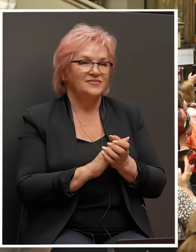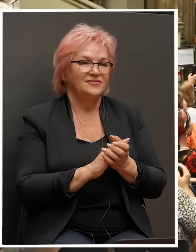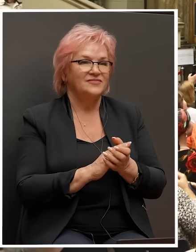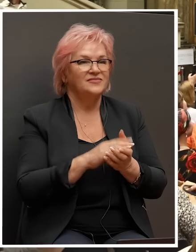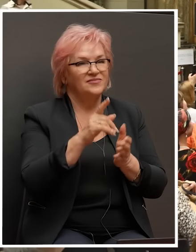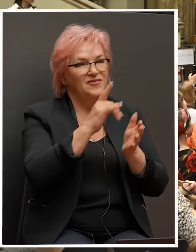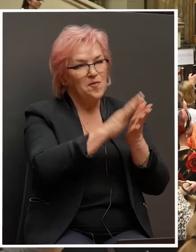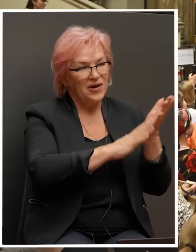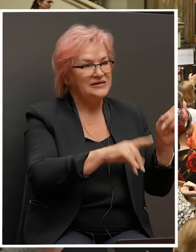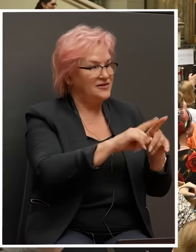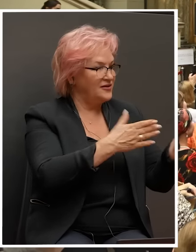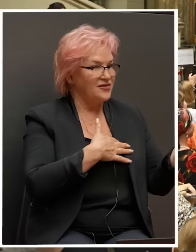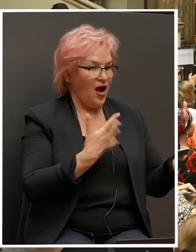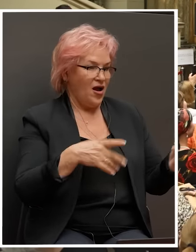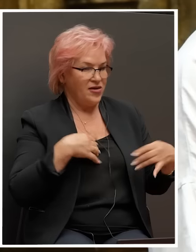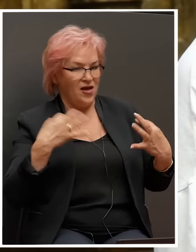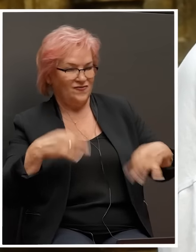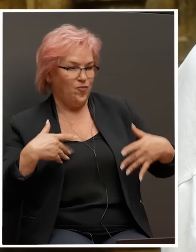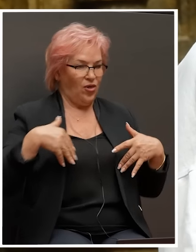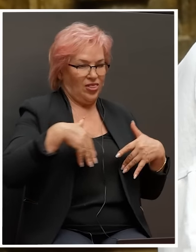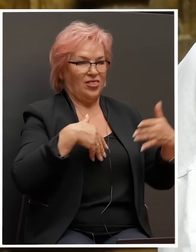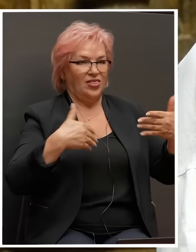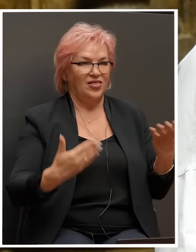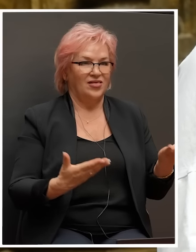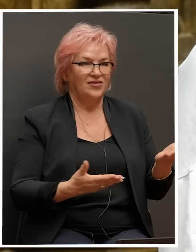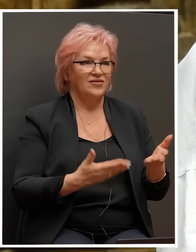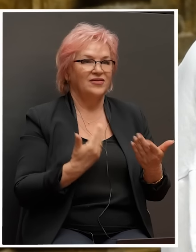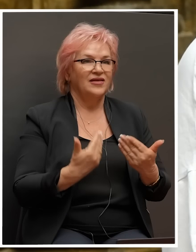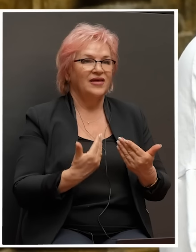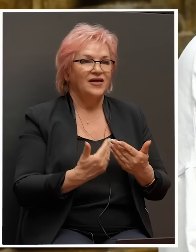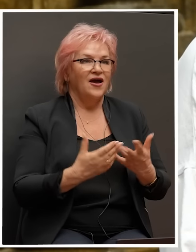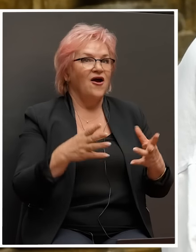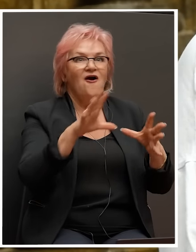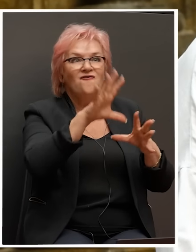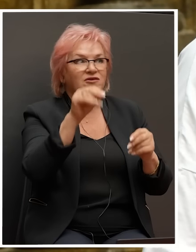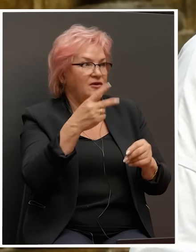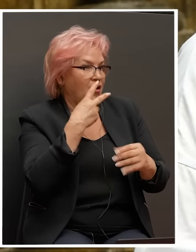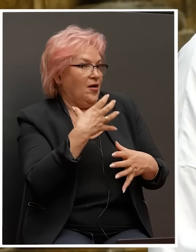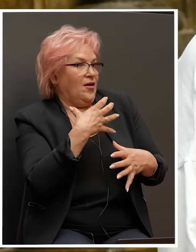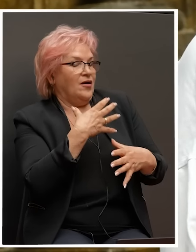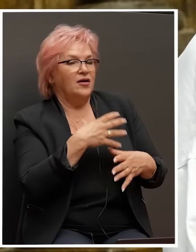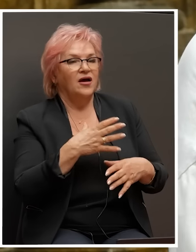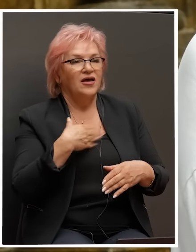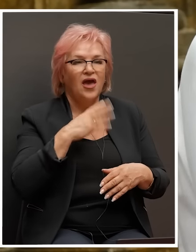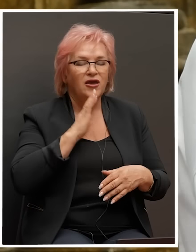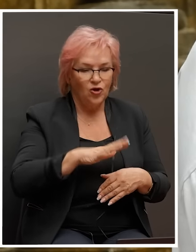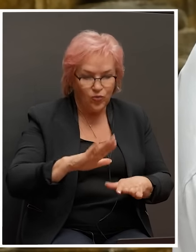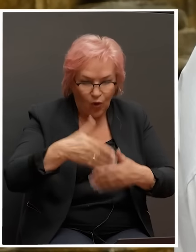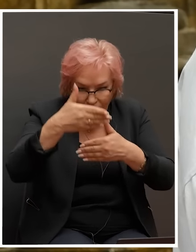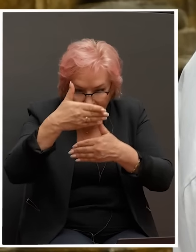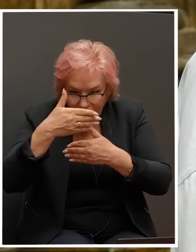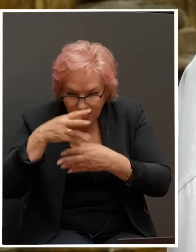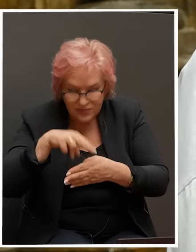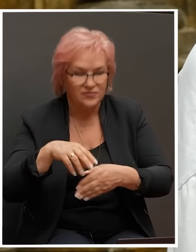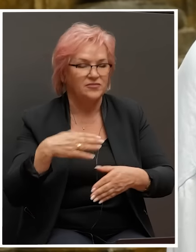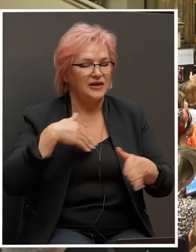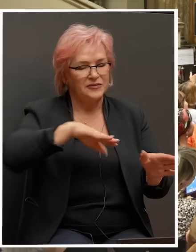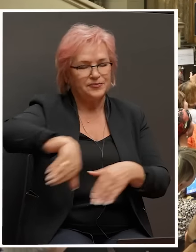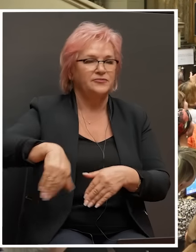Вы уж меня простите за такую вольность, которая Сень Пемберли сейчас померкнет. Но я терпеть не могу читать компьютер, я предпочитаю читать людям